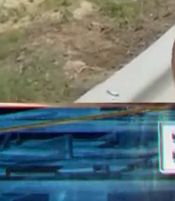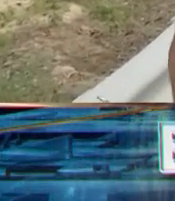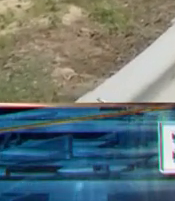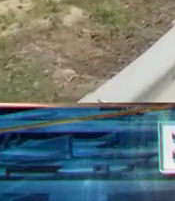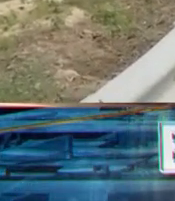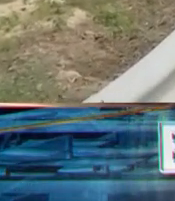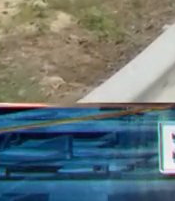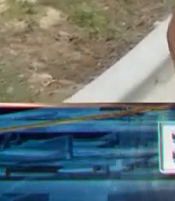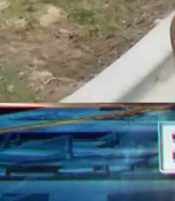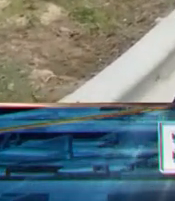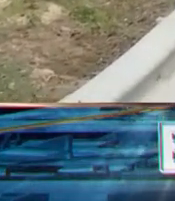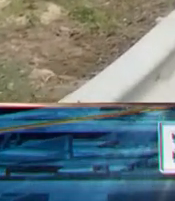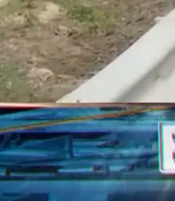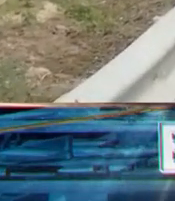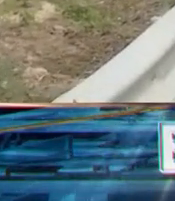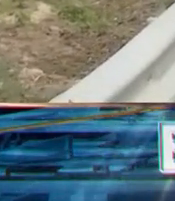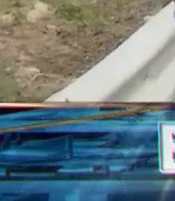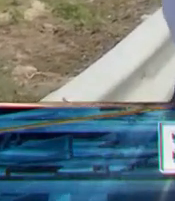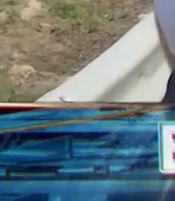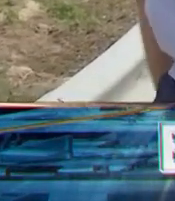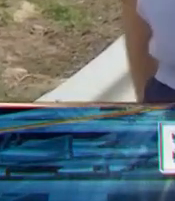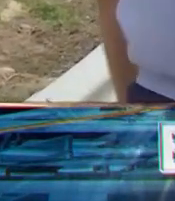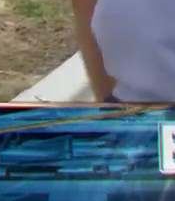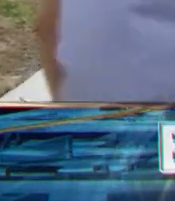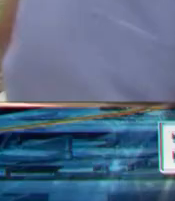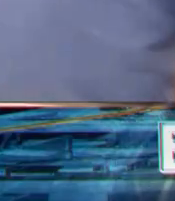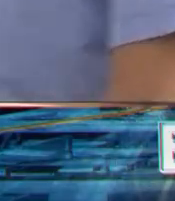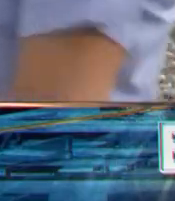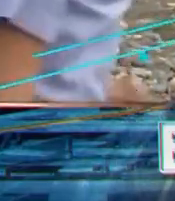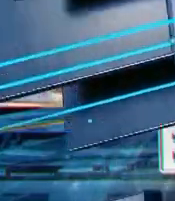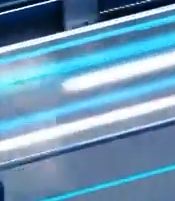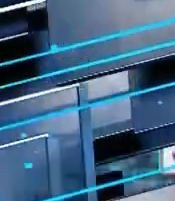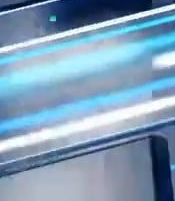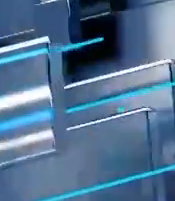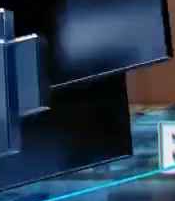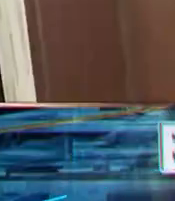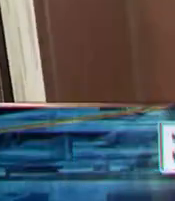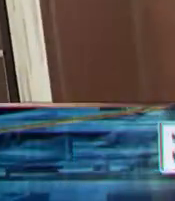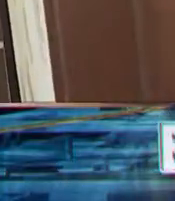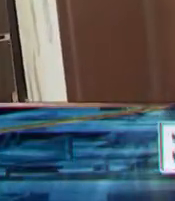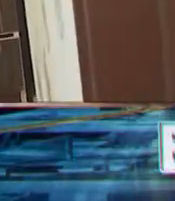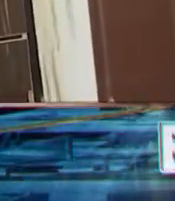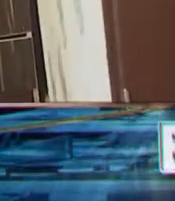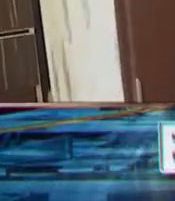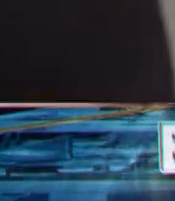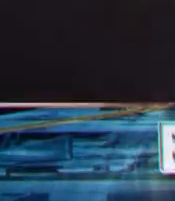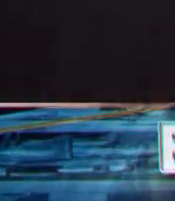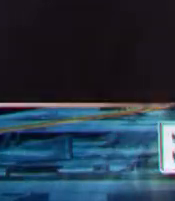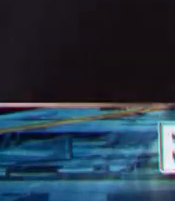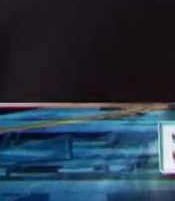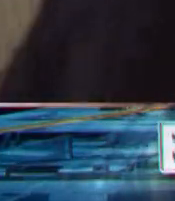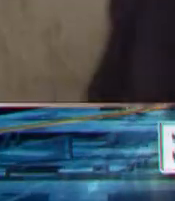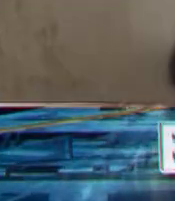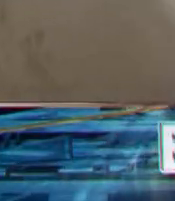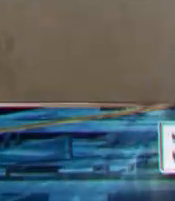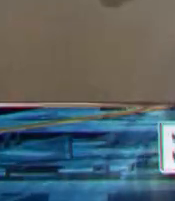қойылмаған. Өздеріңіз көріп тұрсыздар. Не үшін қоймадыңыздар? Бізге түсіндіріп беріңіз. Тағы бір отбасының қуанышы, шаңырақ